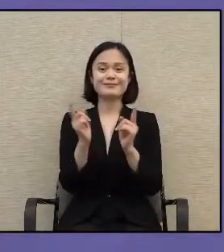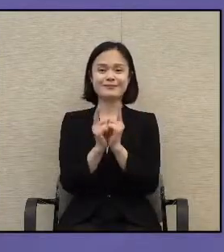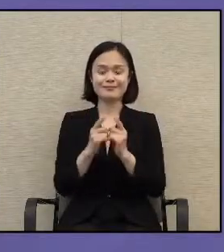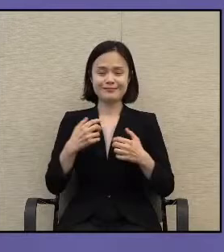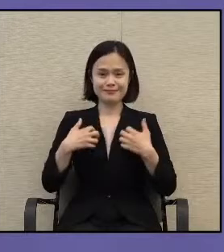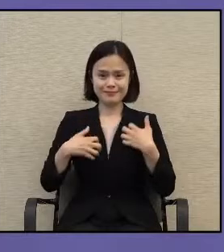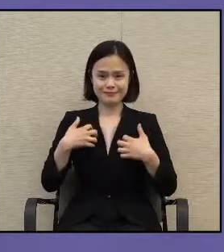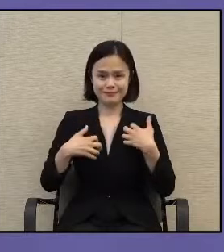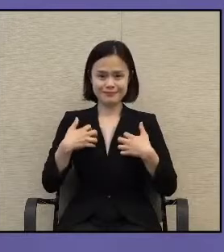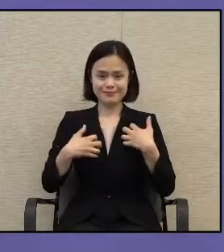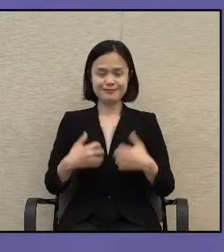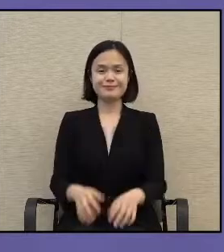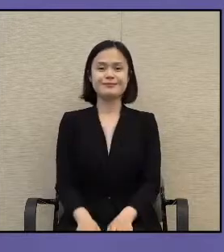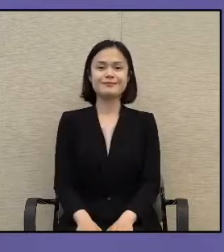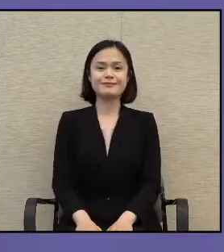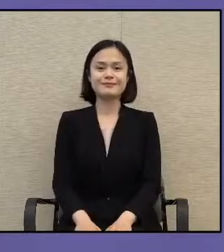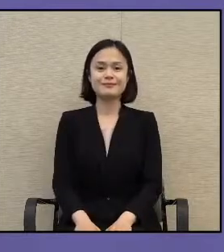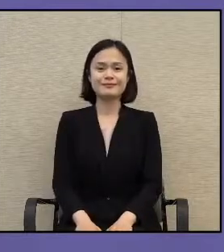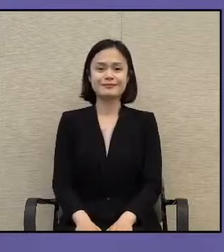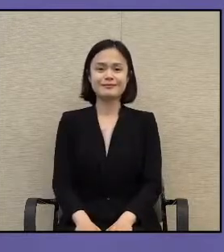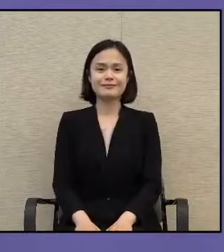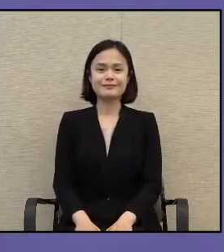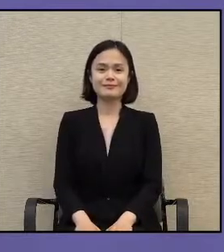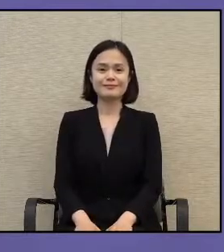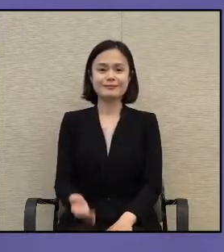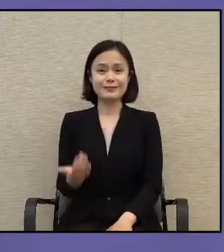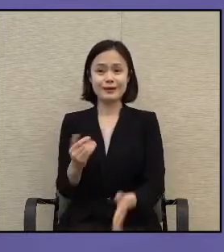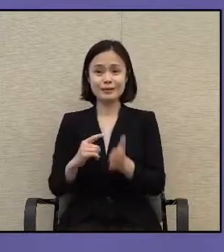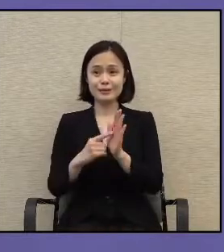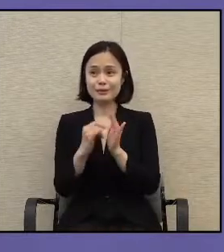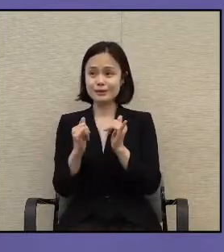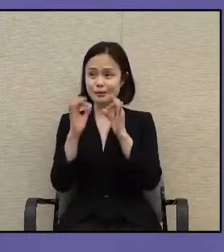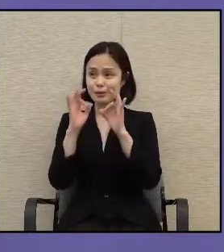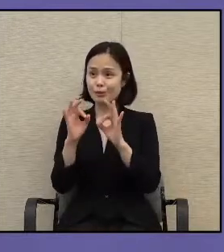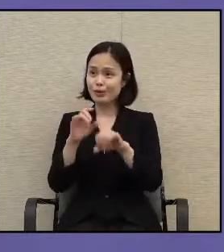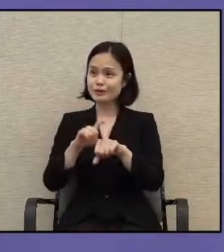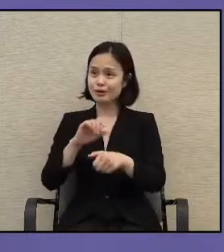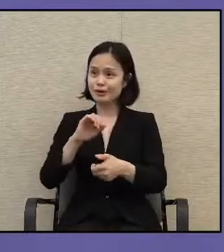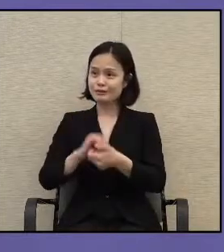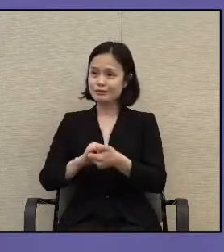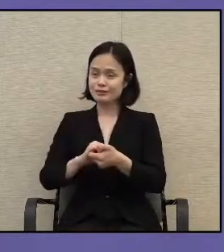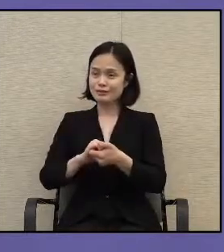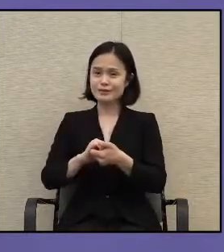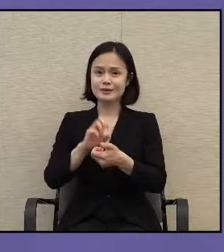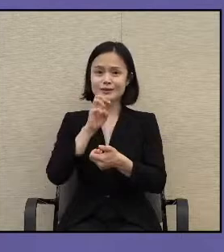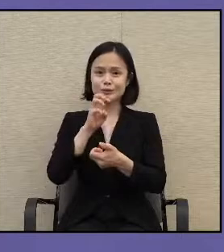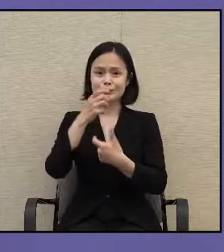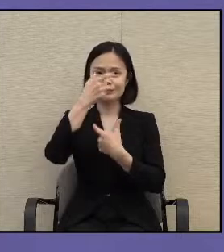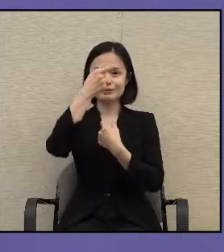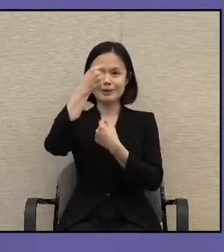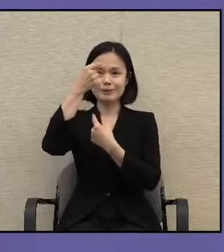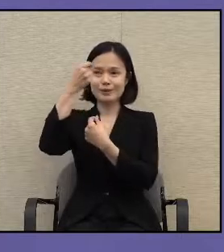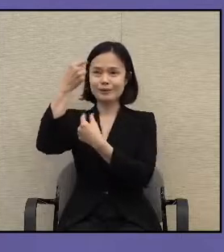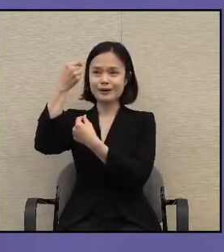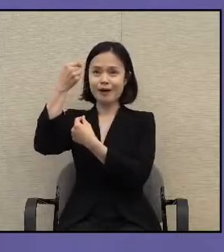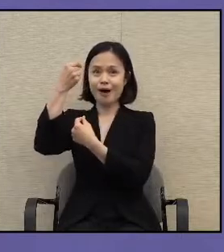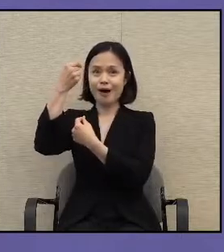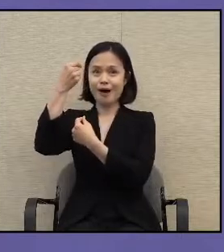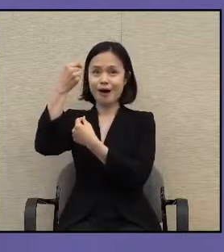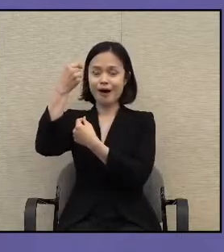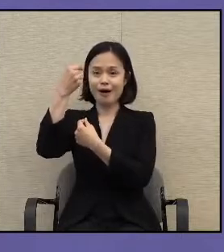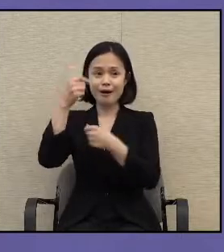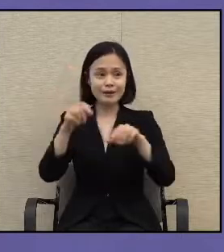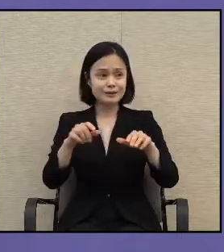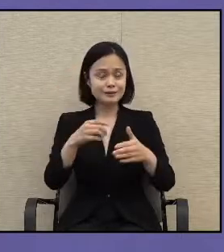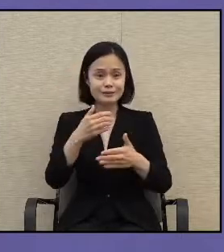앞에서 시간들을 너무 잘 지켜주셔서 제가 그 나머지 남는 시간들을 다 사용해도